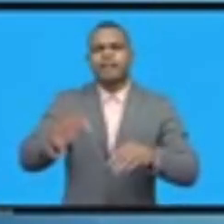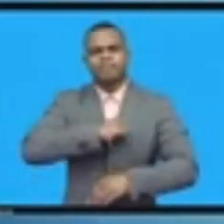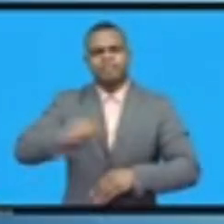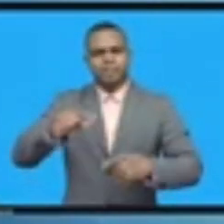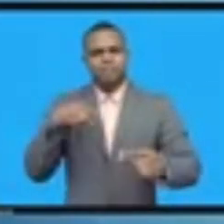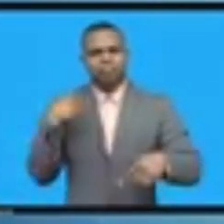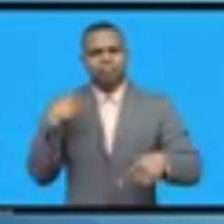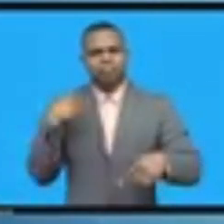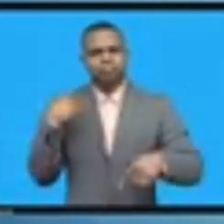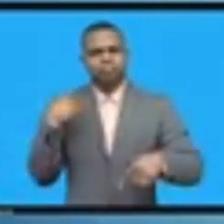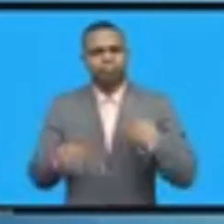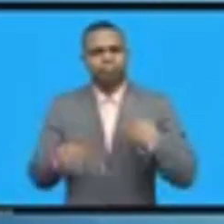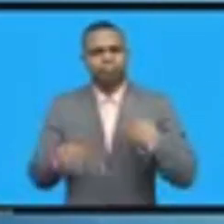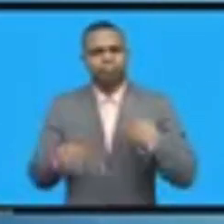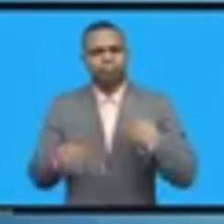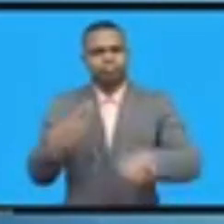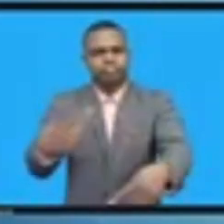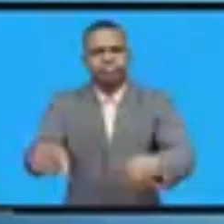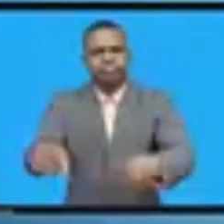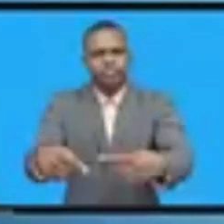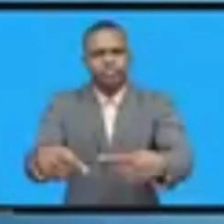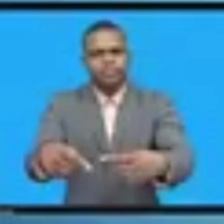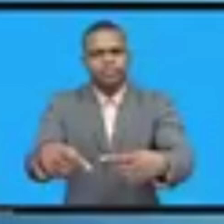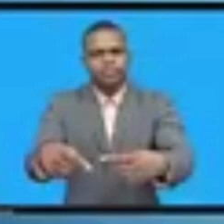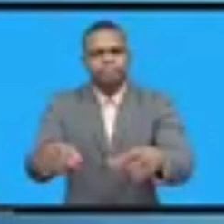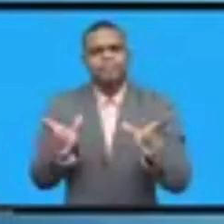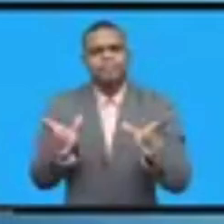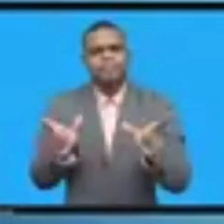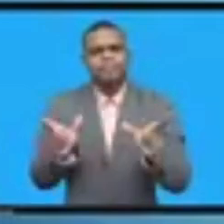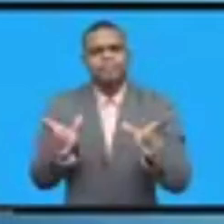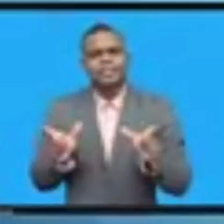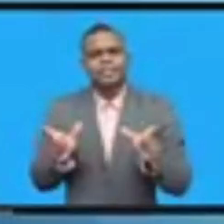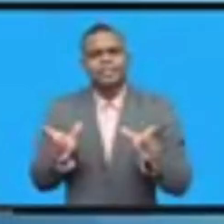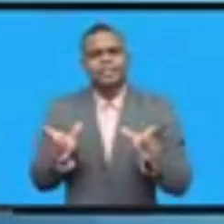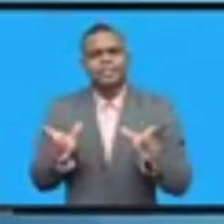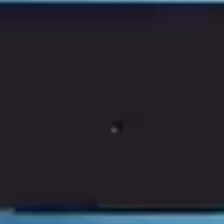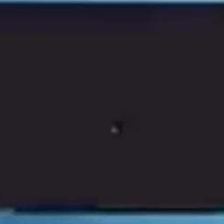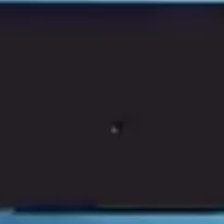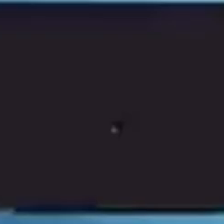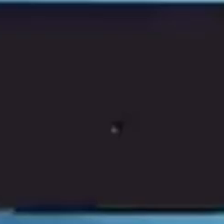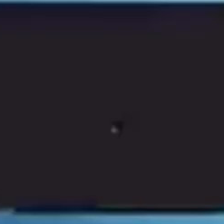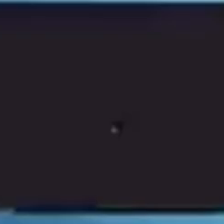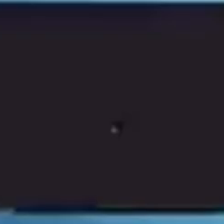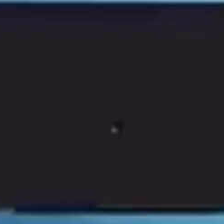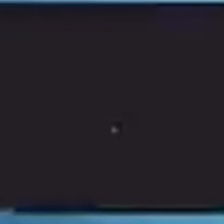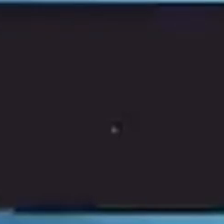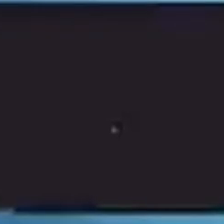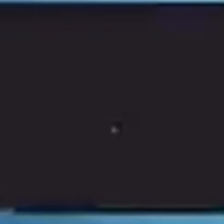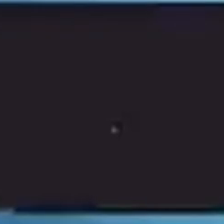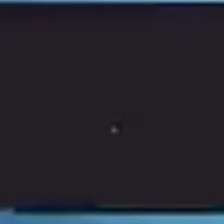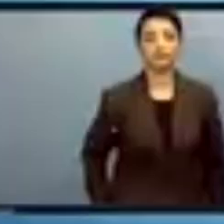得的信息。所以呢，谢谢大家，我会卷起袖子好好干。